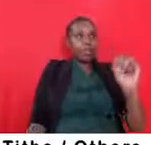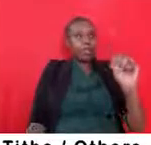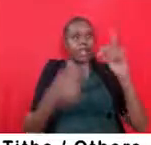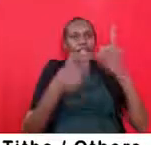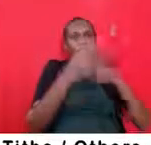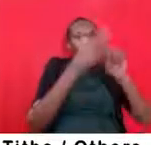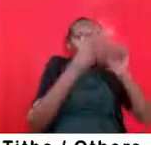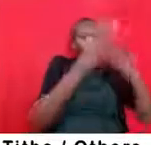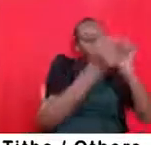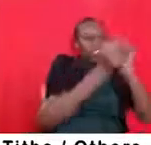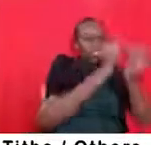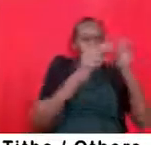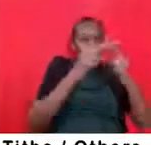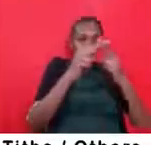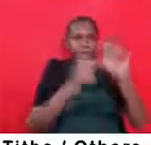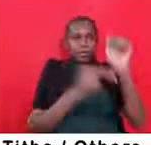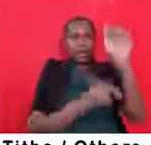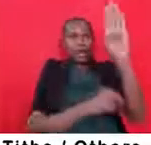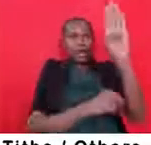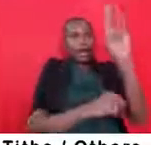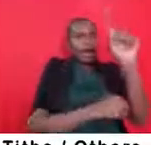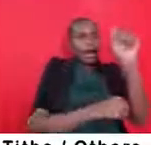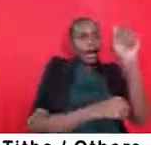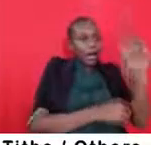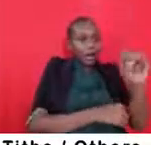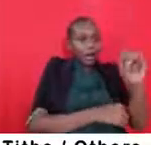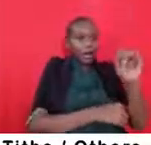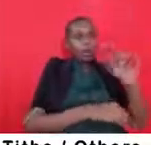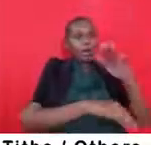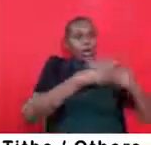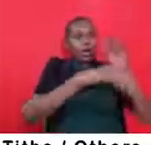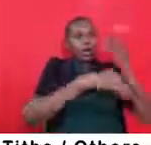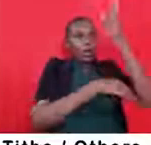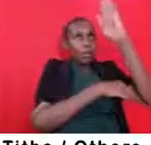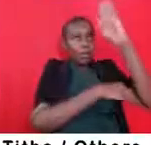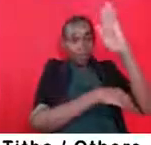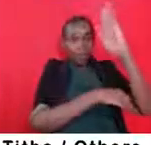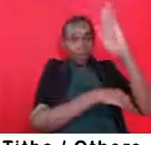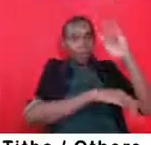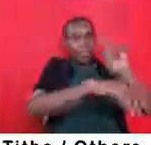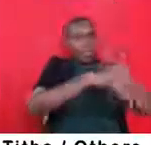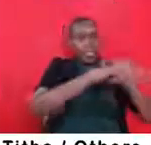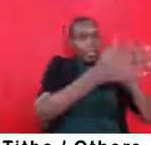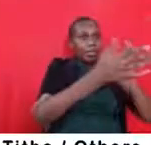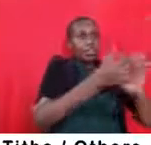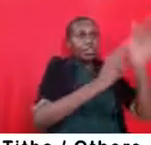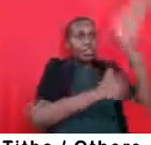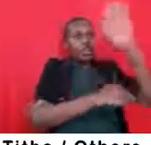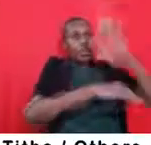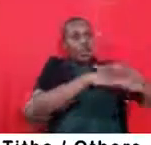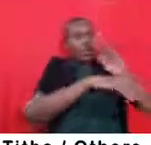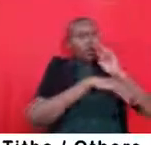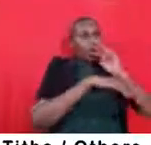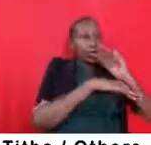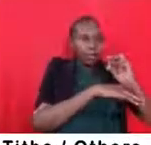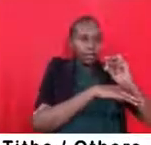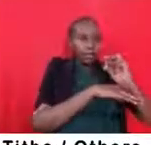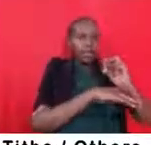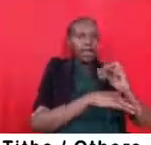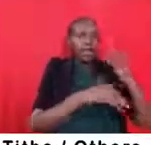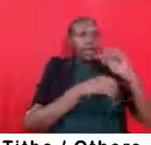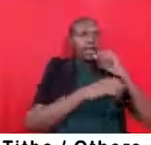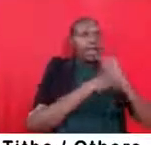baadaye. Sasa Abraham aliitwa na Mungu. Wakati ile Mungu alikuwa anamuita, alikuwa na